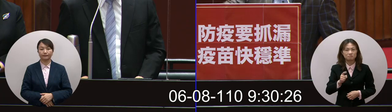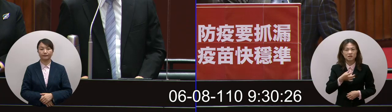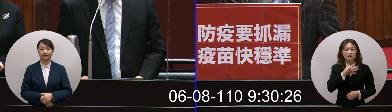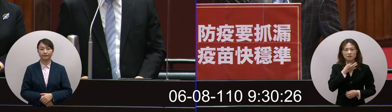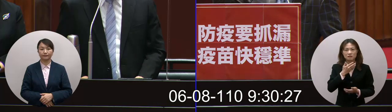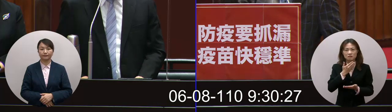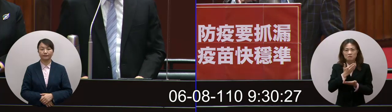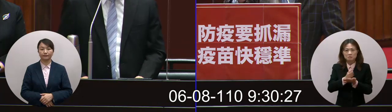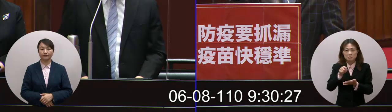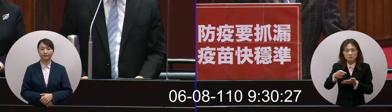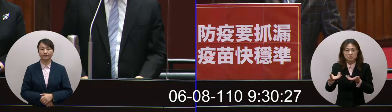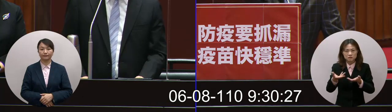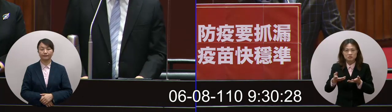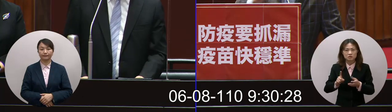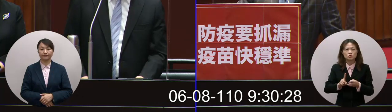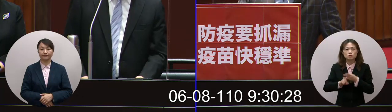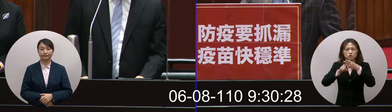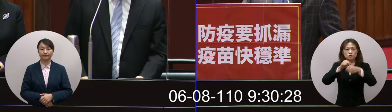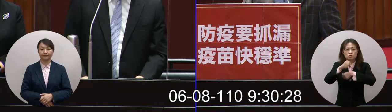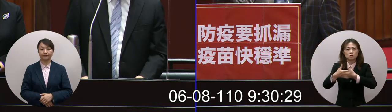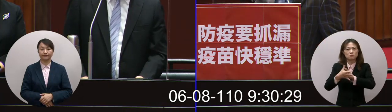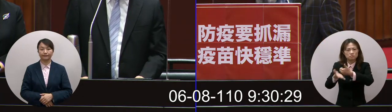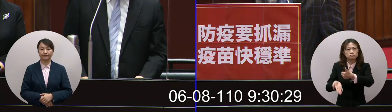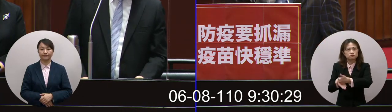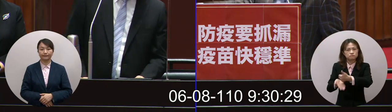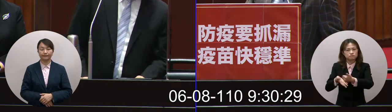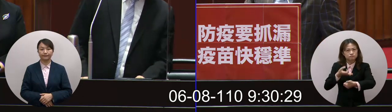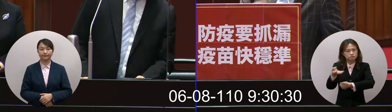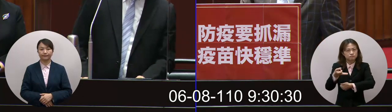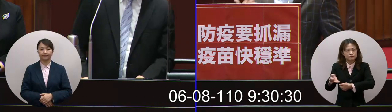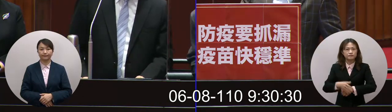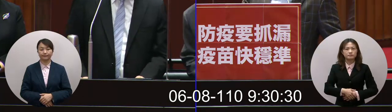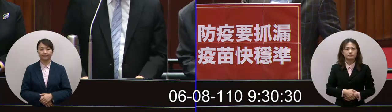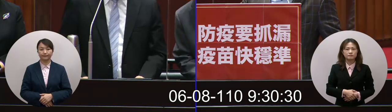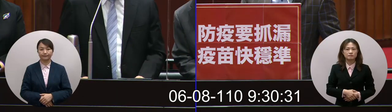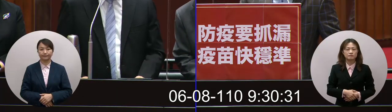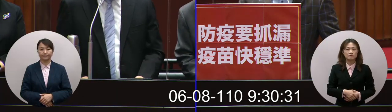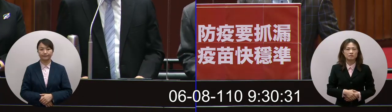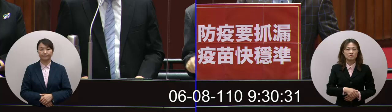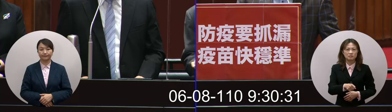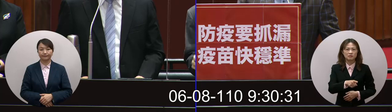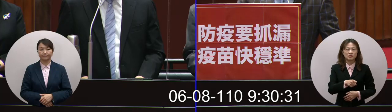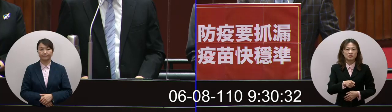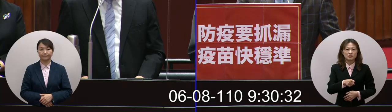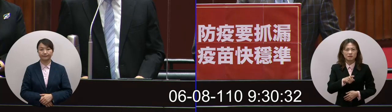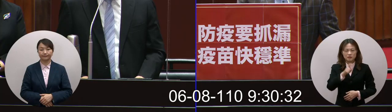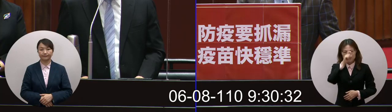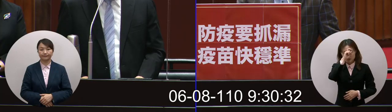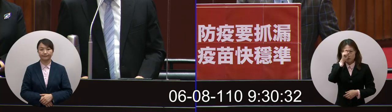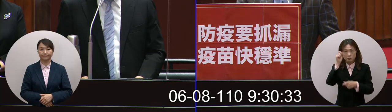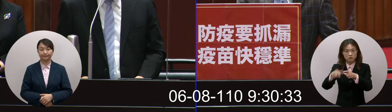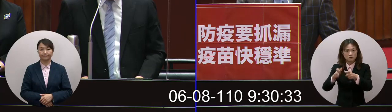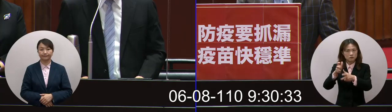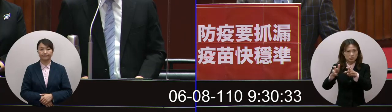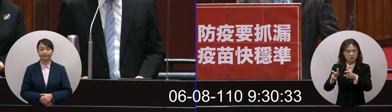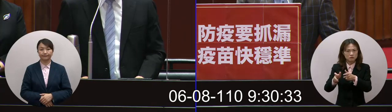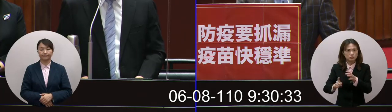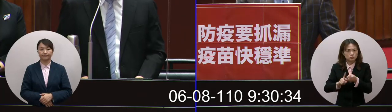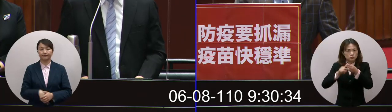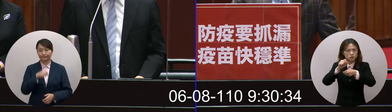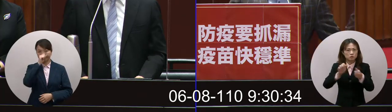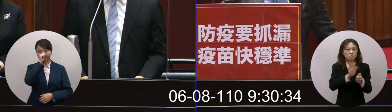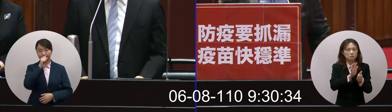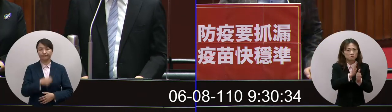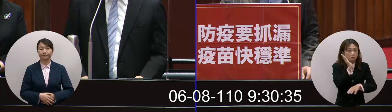奖励啦。你咧讲的拢是预防的设施，我咧讲的是讲我主动替你做这个代志嘛。研究看卖啦，好唔好？